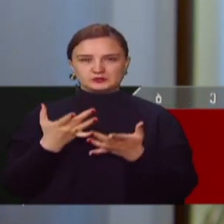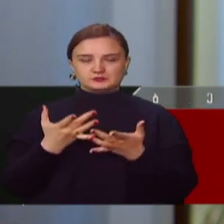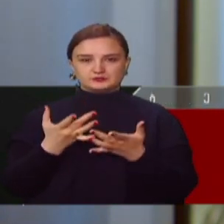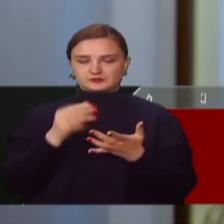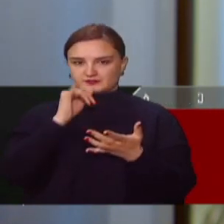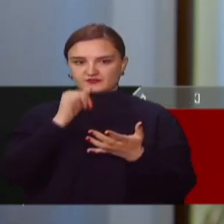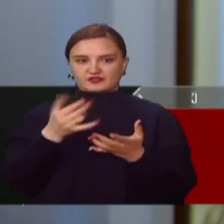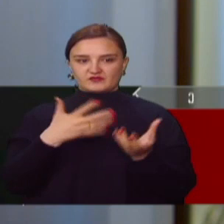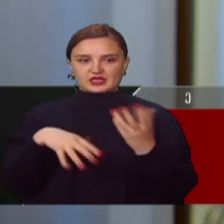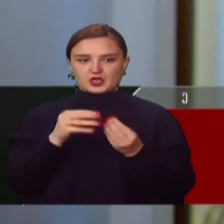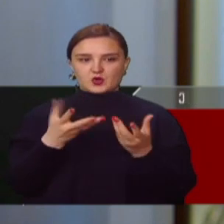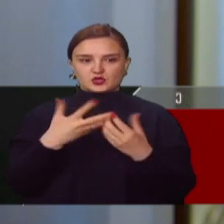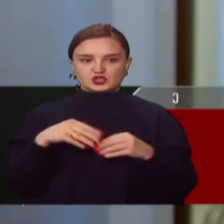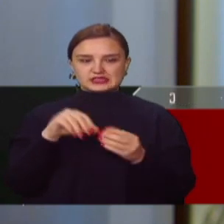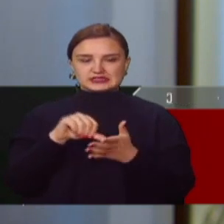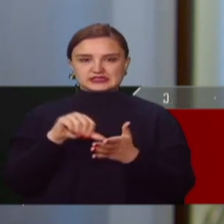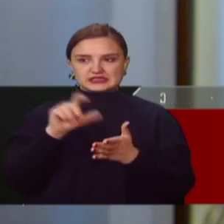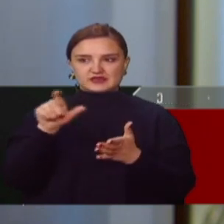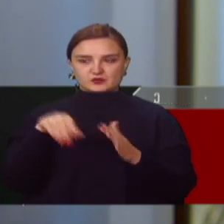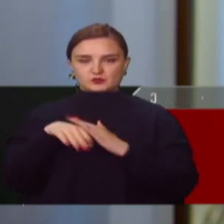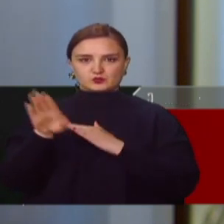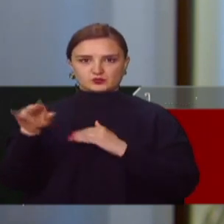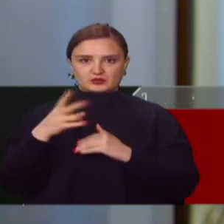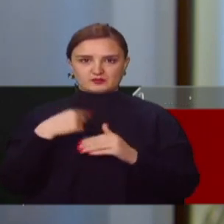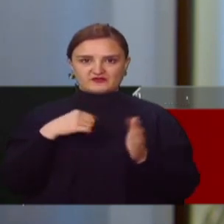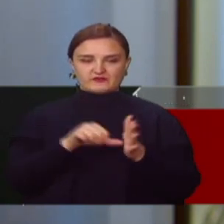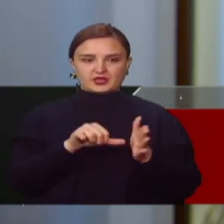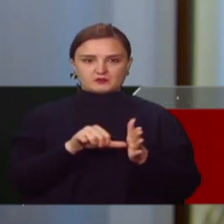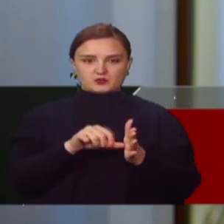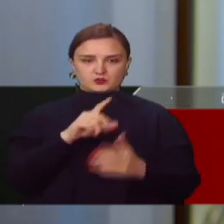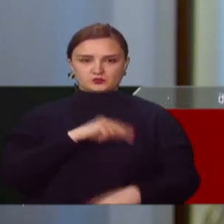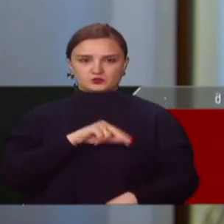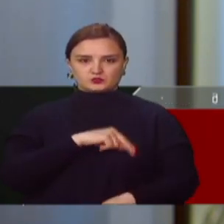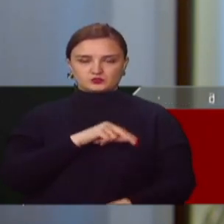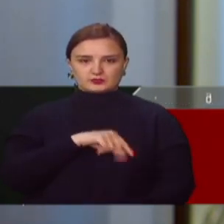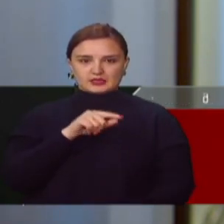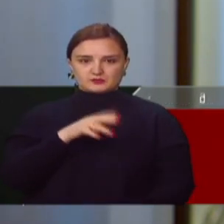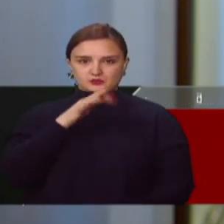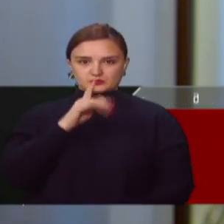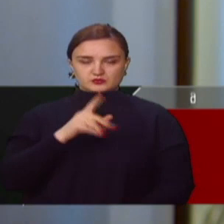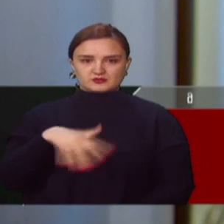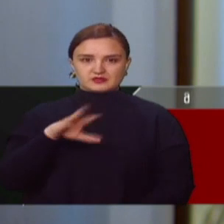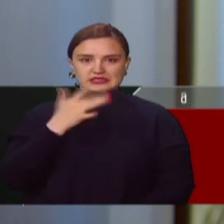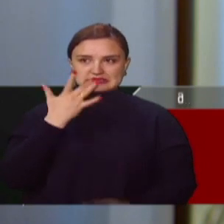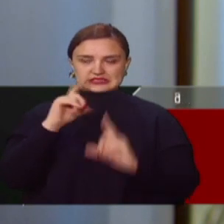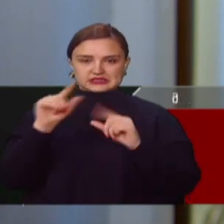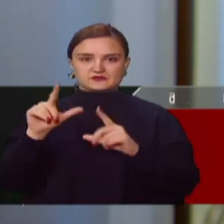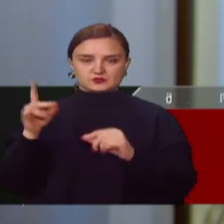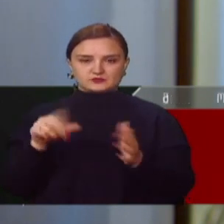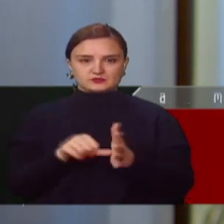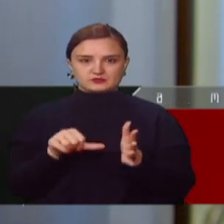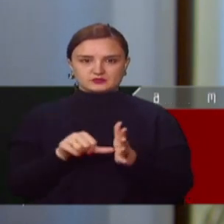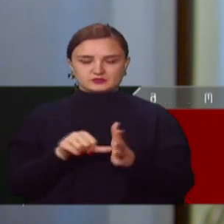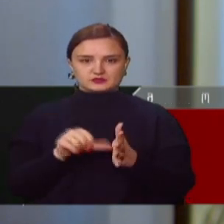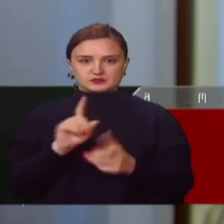წარმოუდგენელია ყველა ოჯახის წევრი წასულია და რაღაცნაირად უნდა მივეხმარო, რომ მუშაობს თან ამ დროს, დრო ყველა საზღვარგარეთ არის და მივეხმარო, რომ